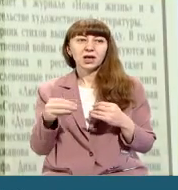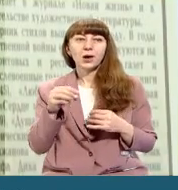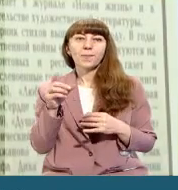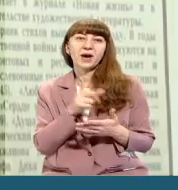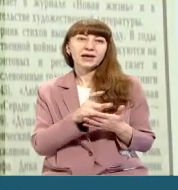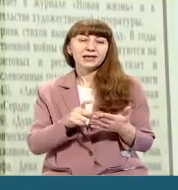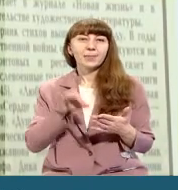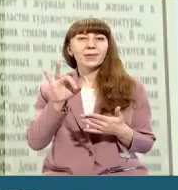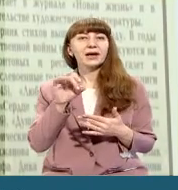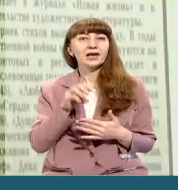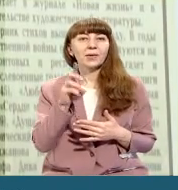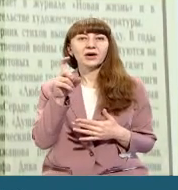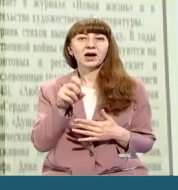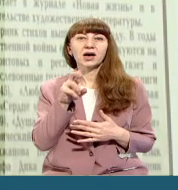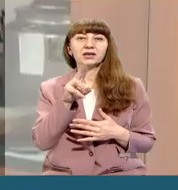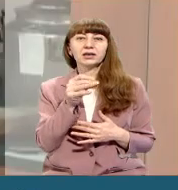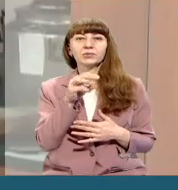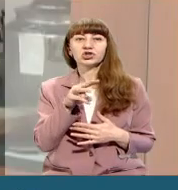поэте маям